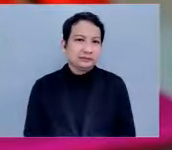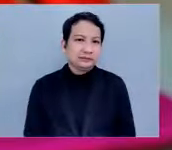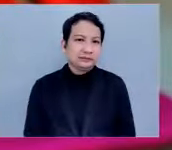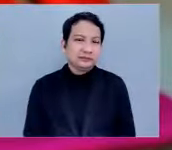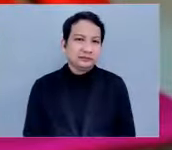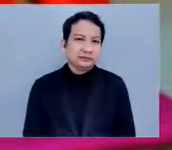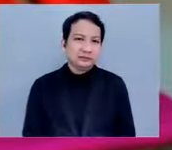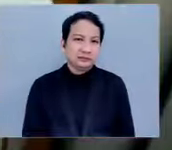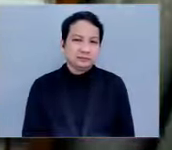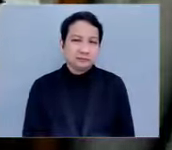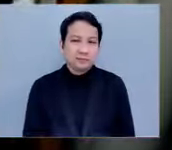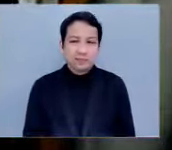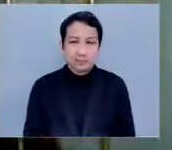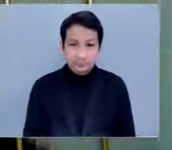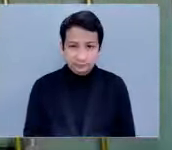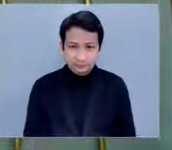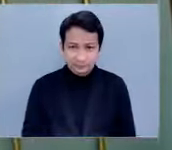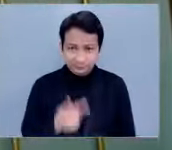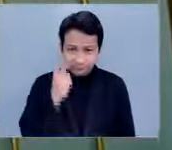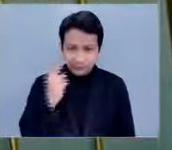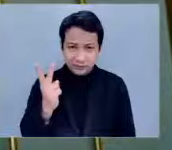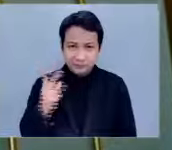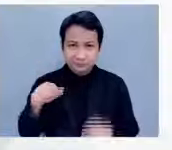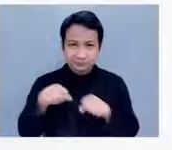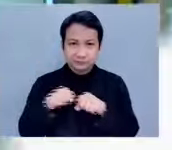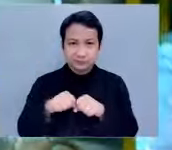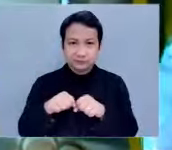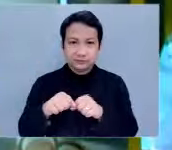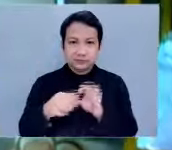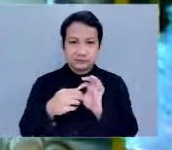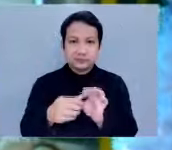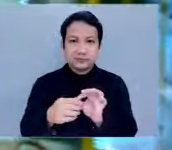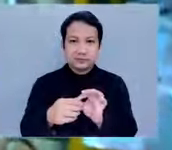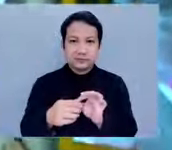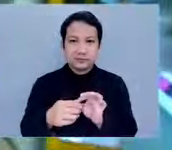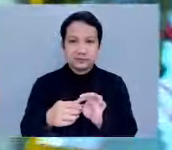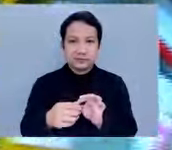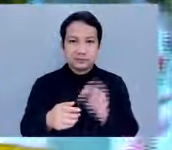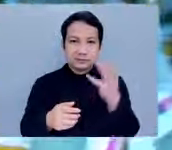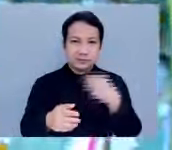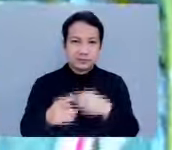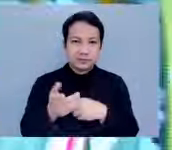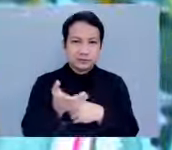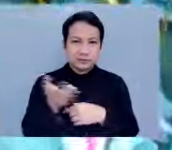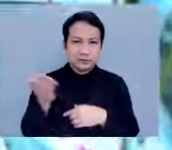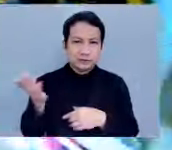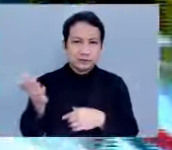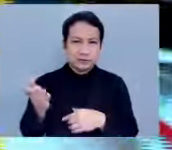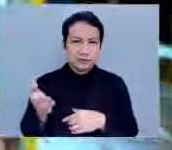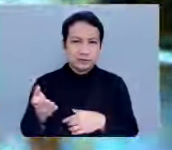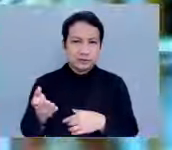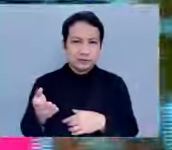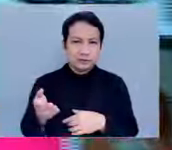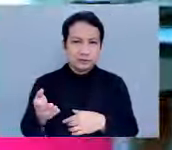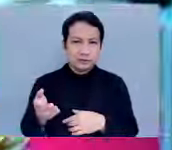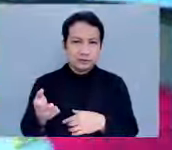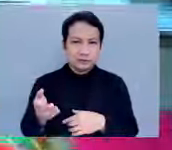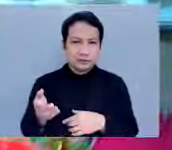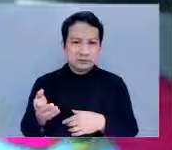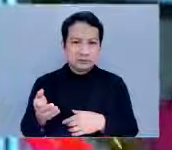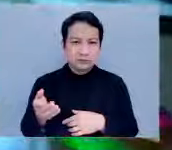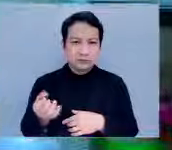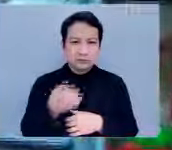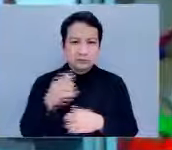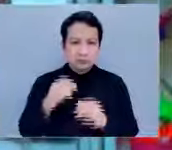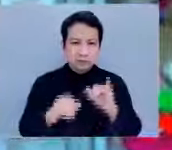Isa rin sa napansin ko sa kwarto ay ang shoe collection ni Sugar. Grabe, paano mo? Tignan ko to. Pwede pakita ko sa kanila. Ilang inches